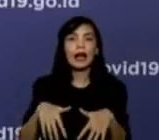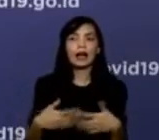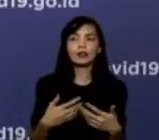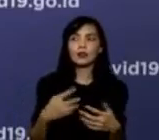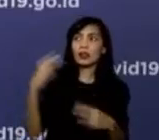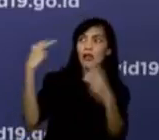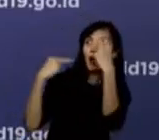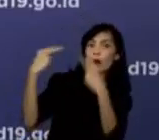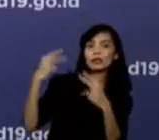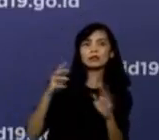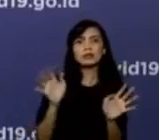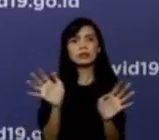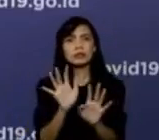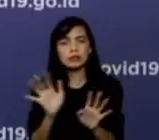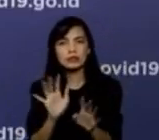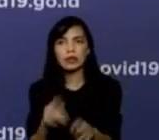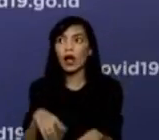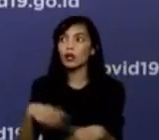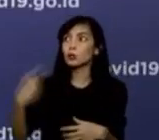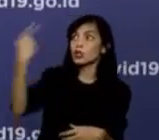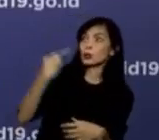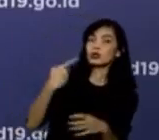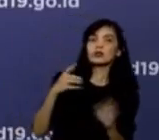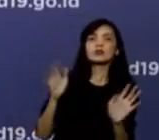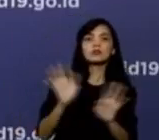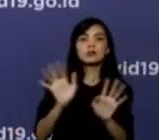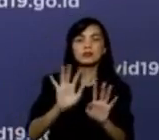yang mengawasi, karena ada yang menegur.